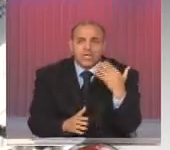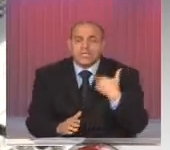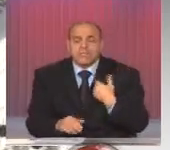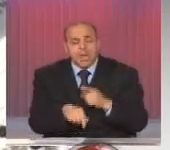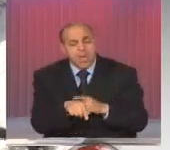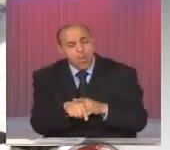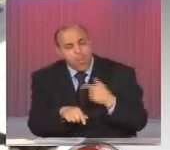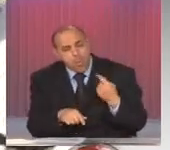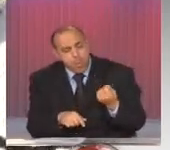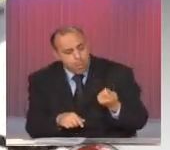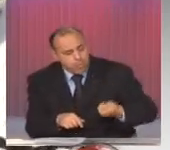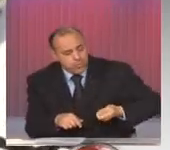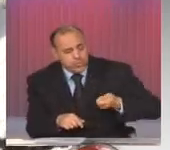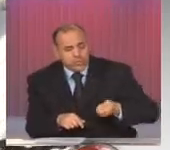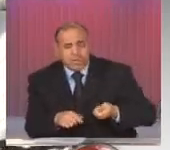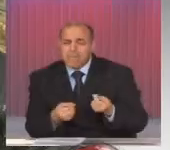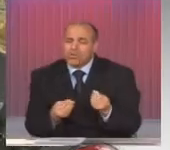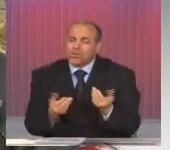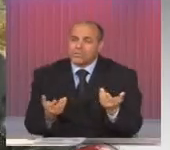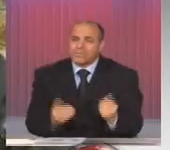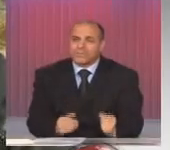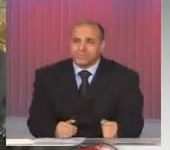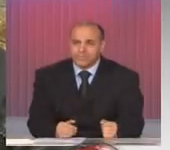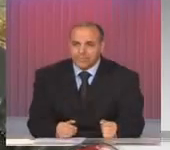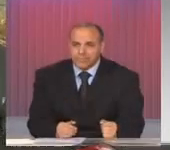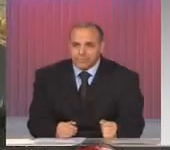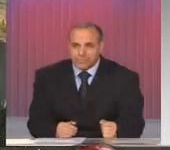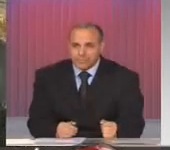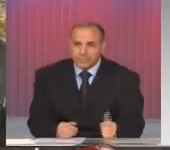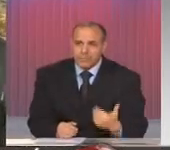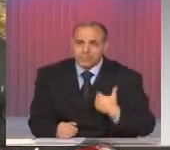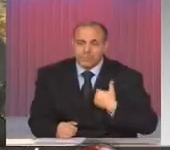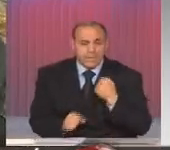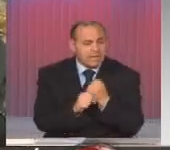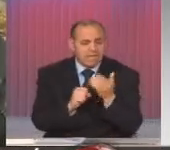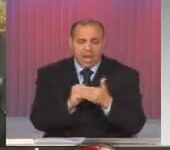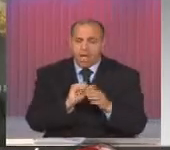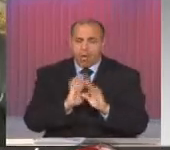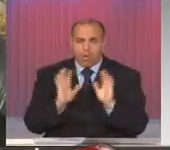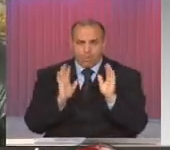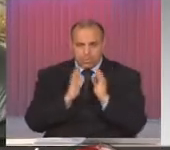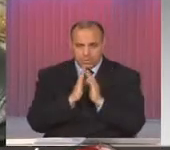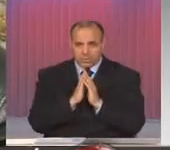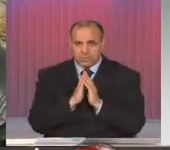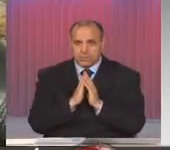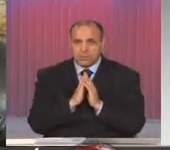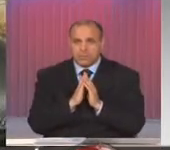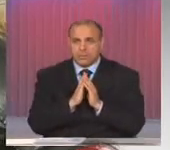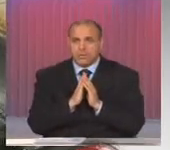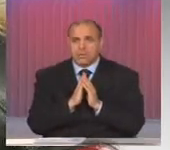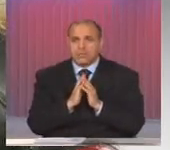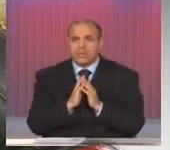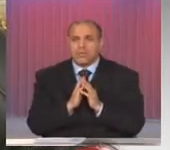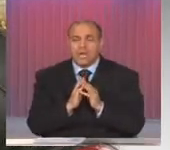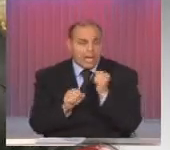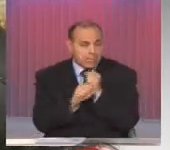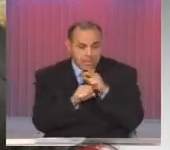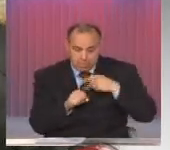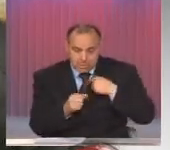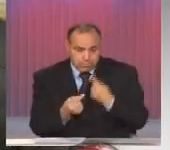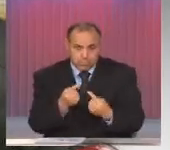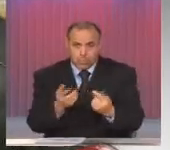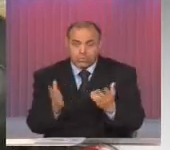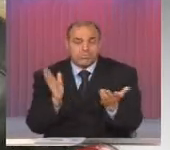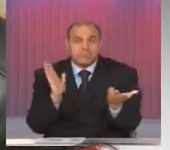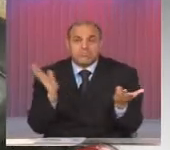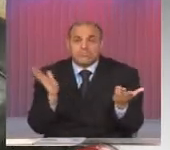وقت ويلزمني فلوس ويلزمني برشا حوايج. لا هنا بلاصة معناها نخدم كل فلاحة ما عندنا حتى شيء، إذا كان صار فينا معناها في المشروع نتاعنا كيف هكا معناها